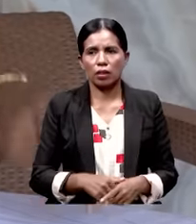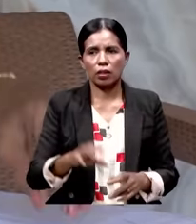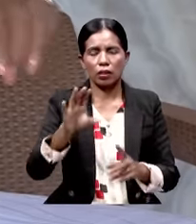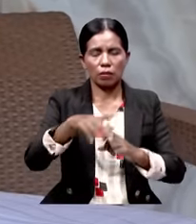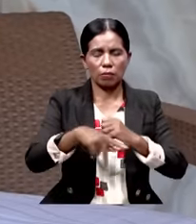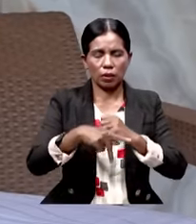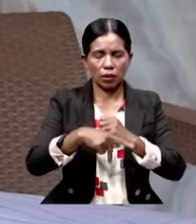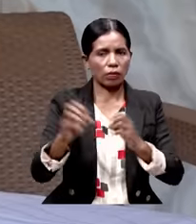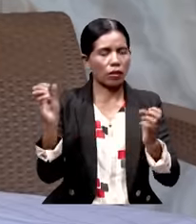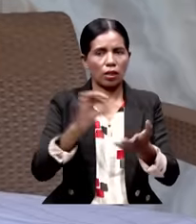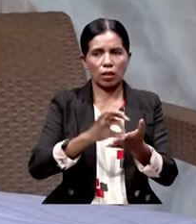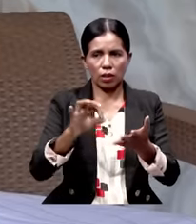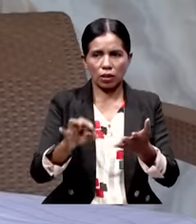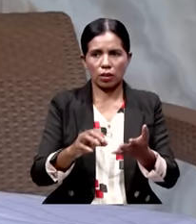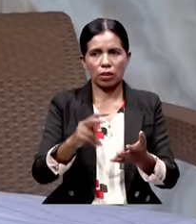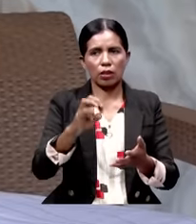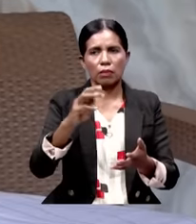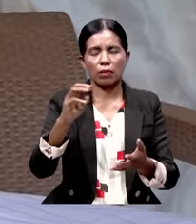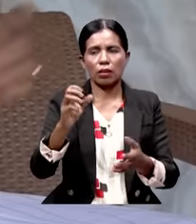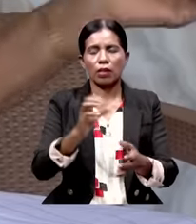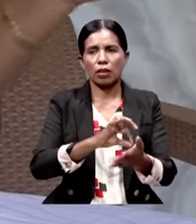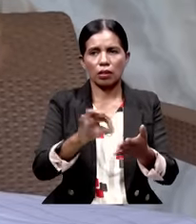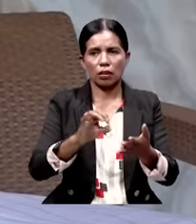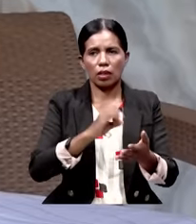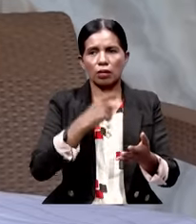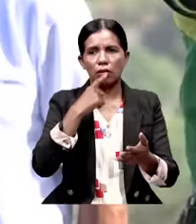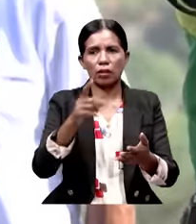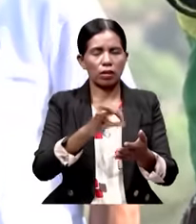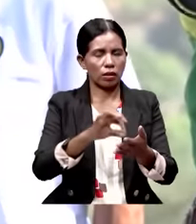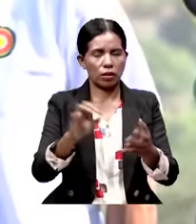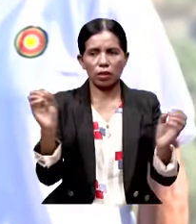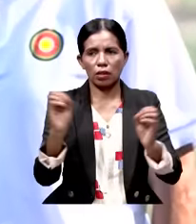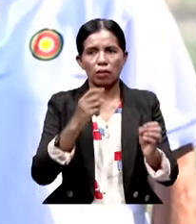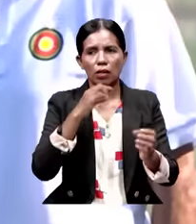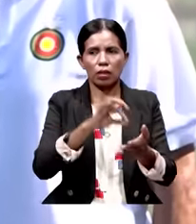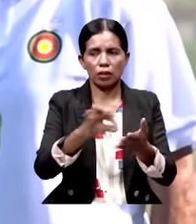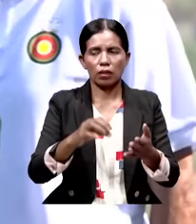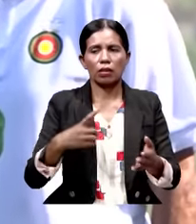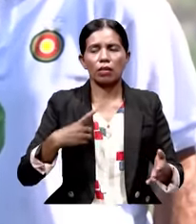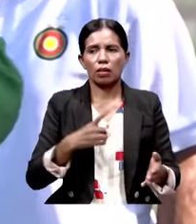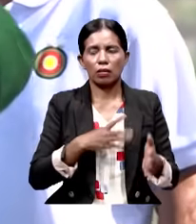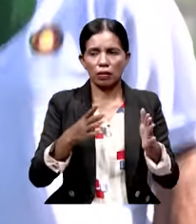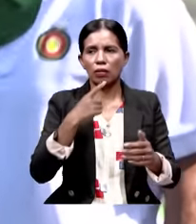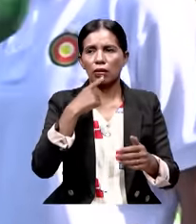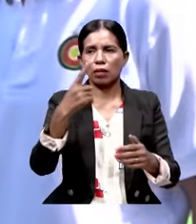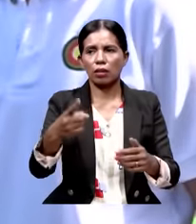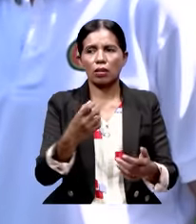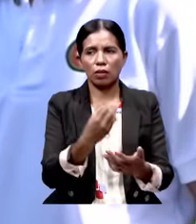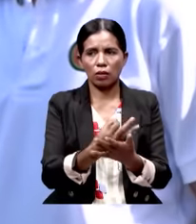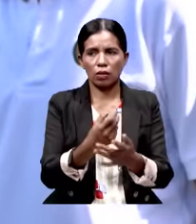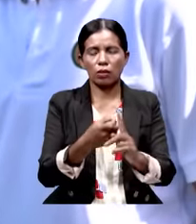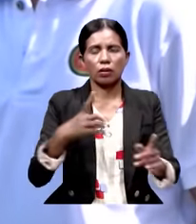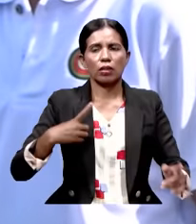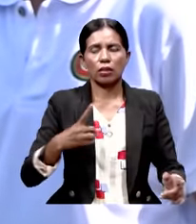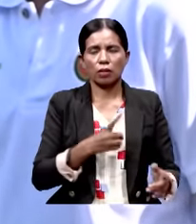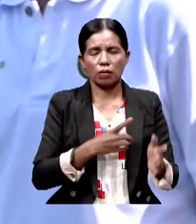asina i nemor simus la asina hau haruka to asina sir la koi asina. Deputada Nemos informa, além de subvenção, o si deputado